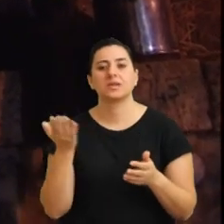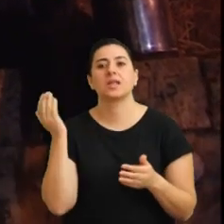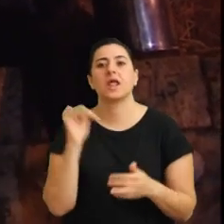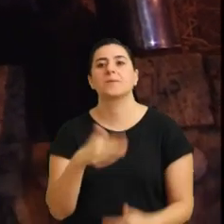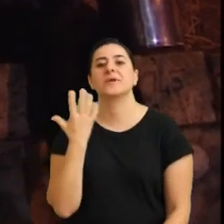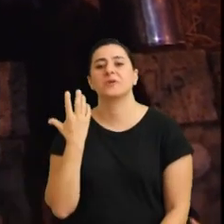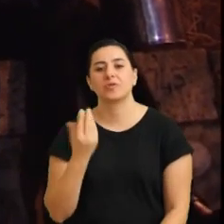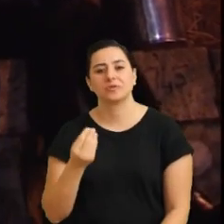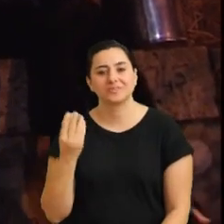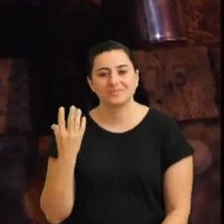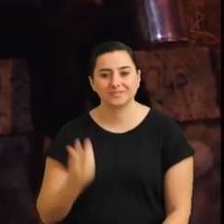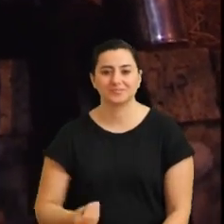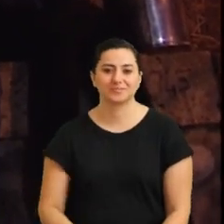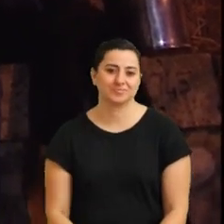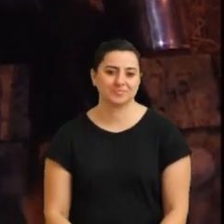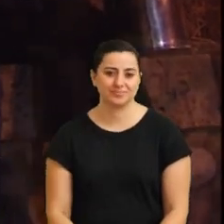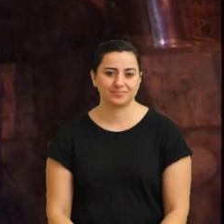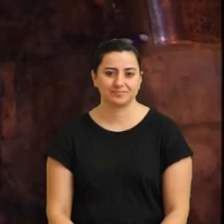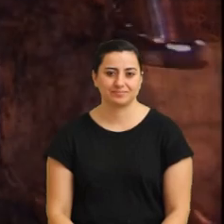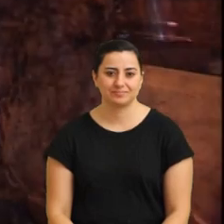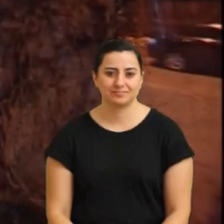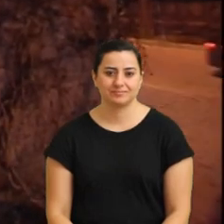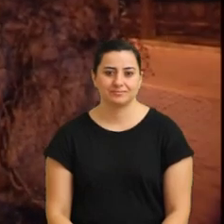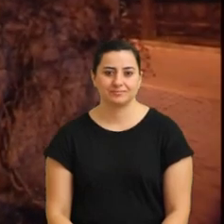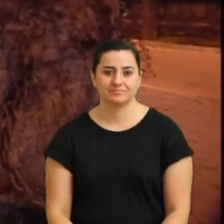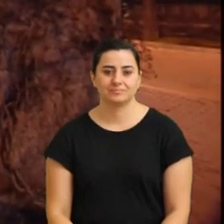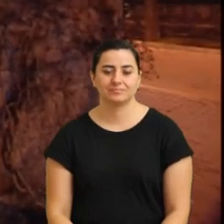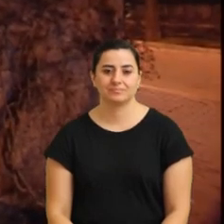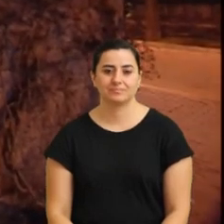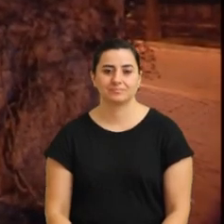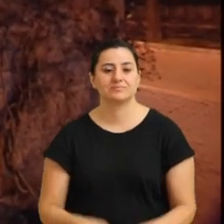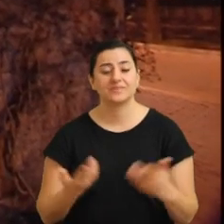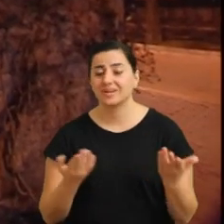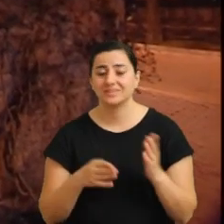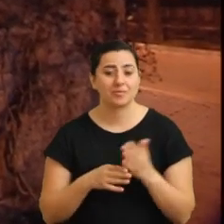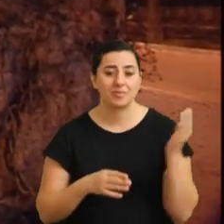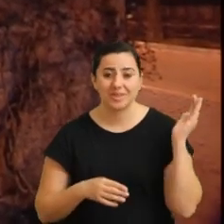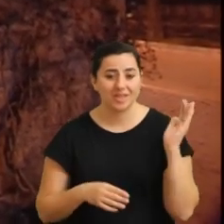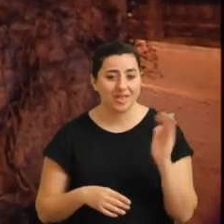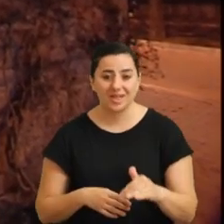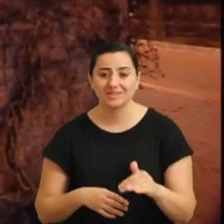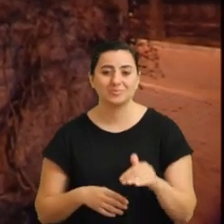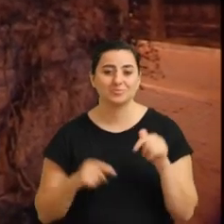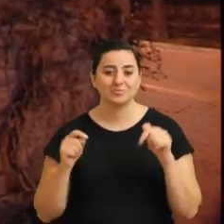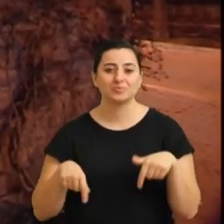gelmez olaydım. Kendilerine birer bardak boza almışlar. Neden geldim